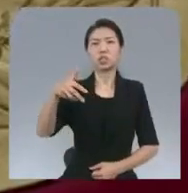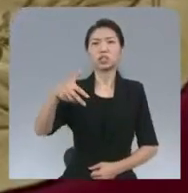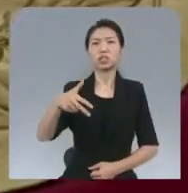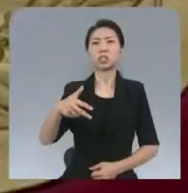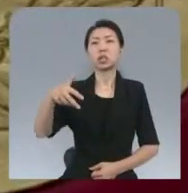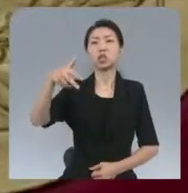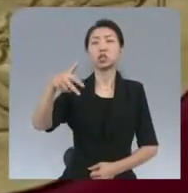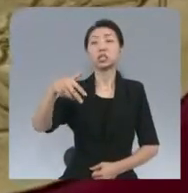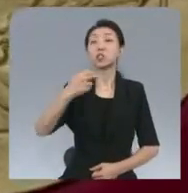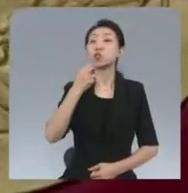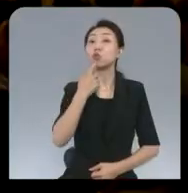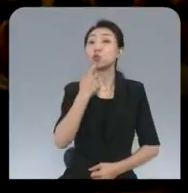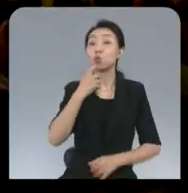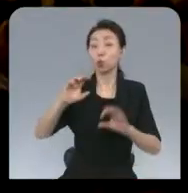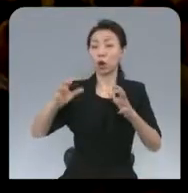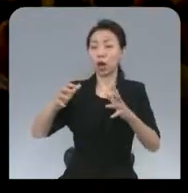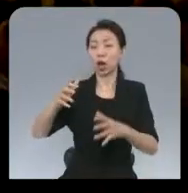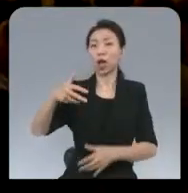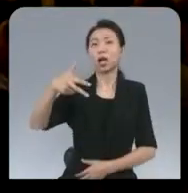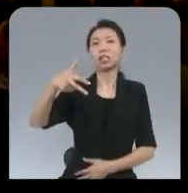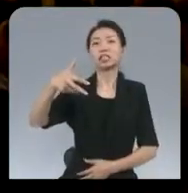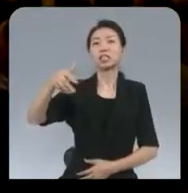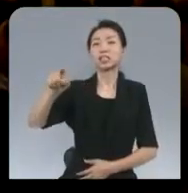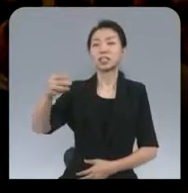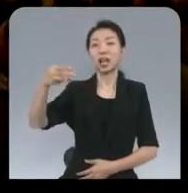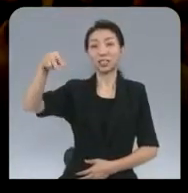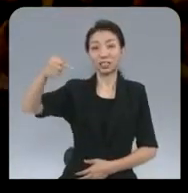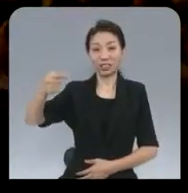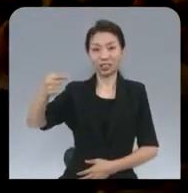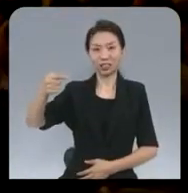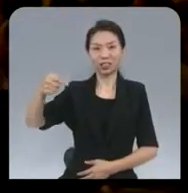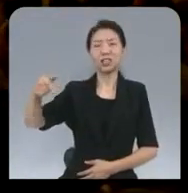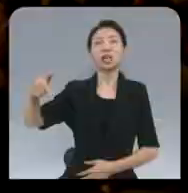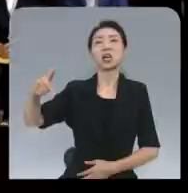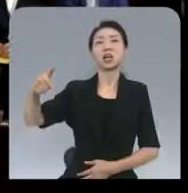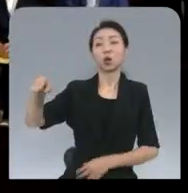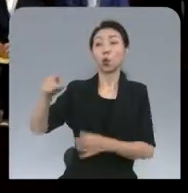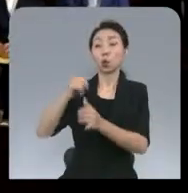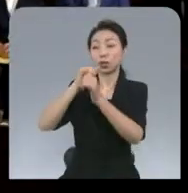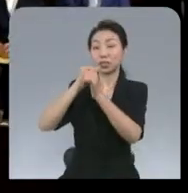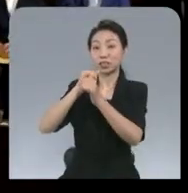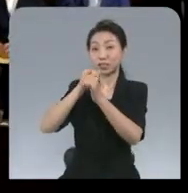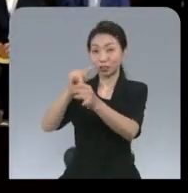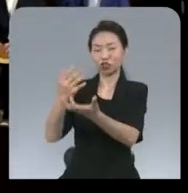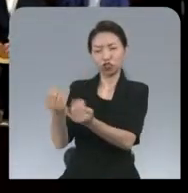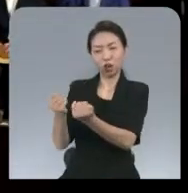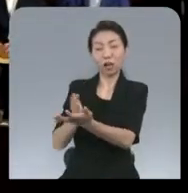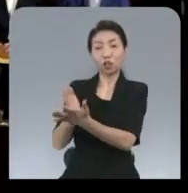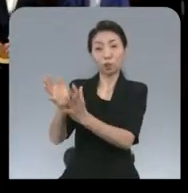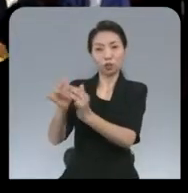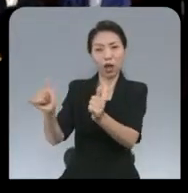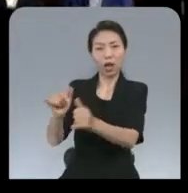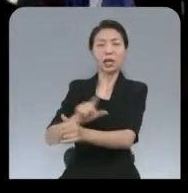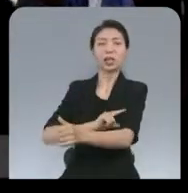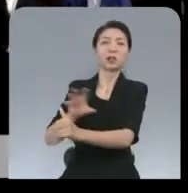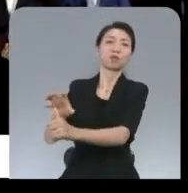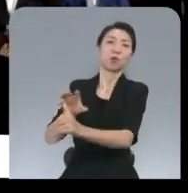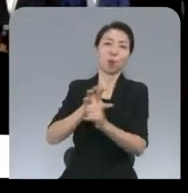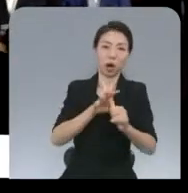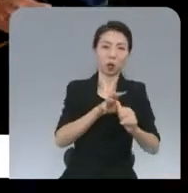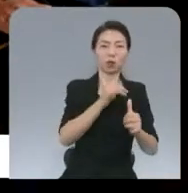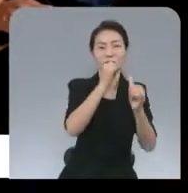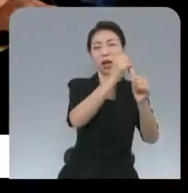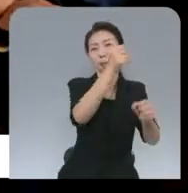und die kombinatorik zwei auf den ersten blick nicht miteinander zusammenhängende gebiete miteinander verknüpft und